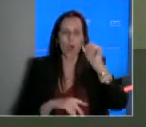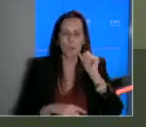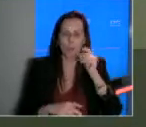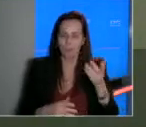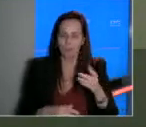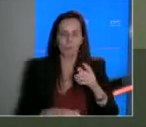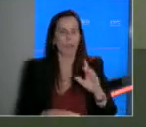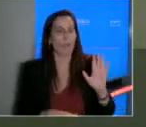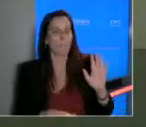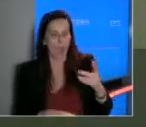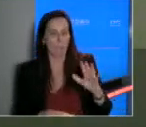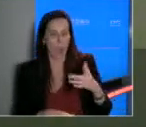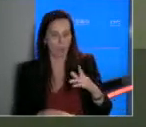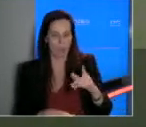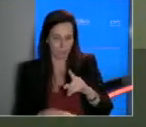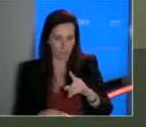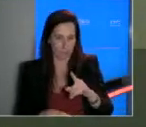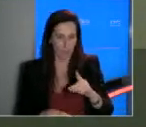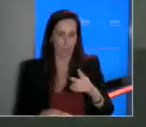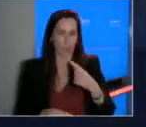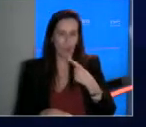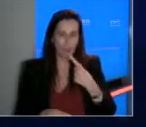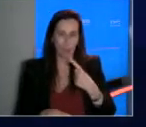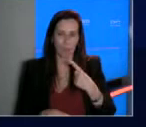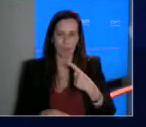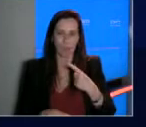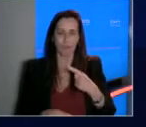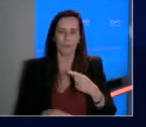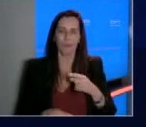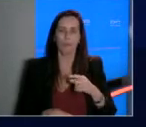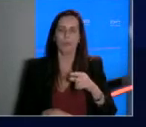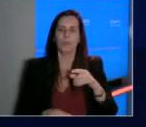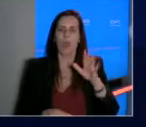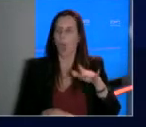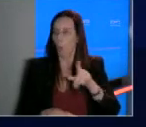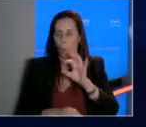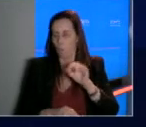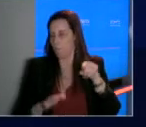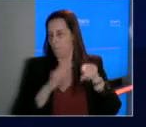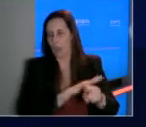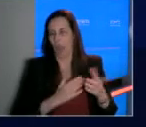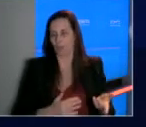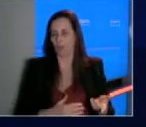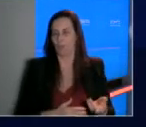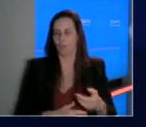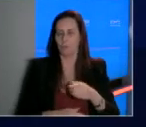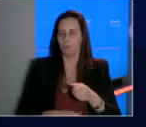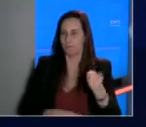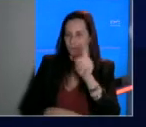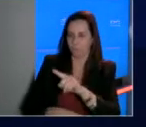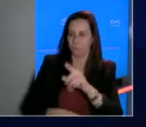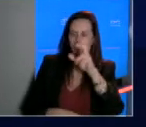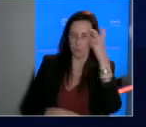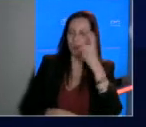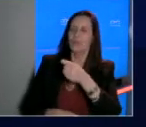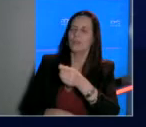הרי מירי, האמירה הלך עם קבוצה, כן. אפשר להגיד בקלות גם בגד. רגע, אני רוצה ברשותך לצרף את סמך שוב פעם.